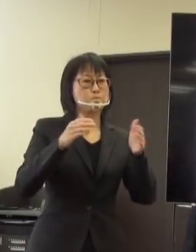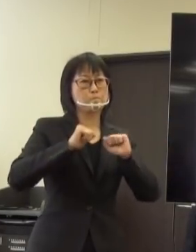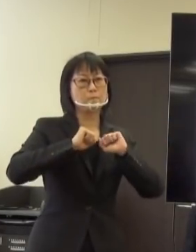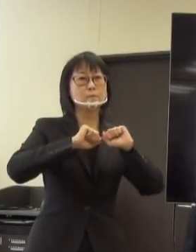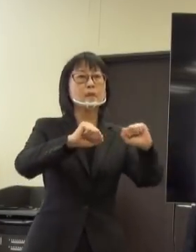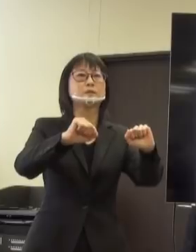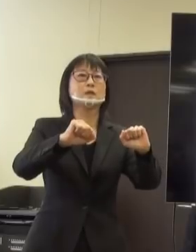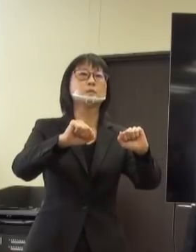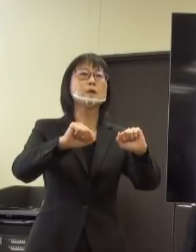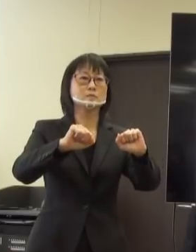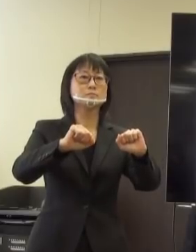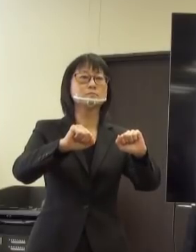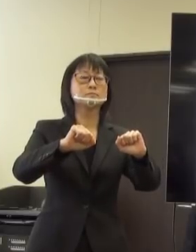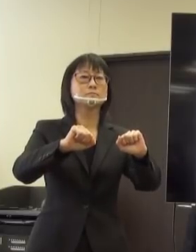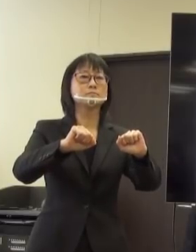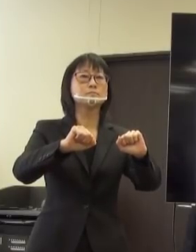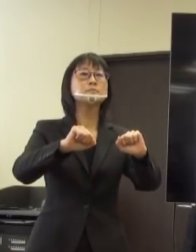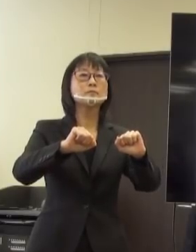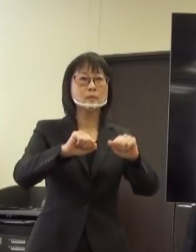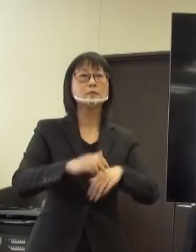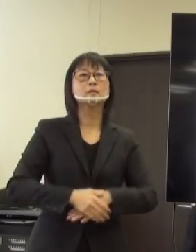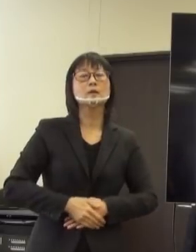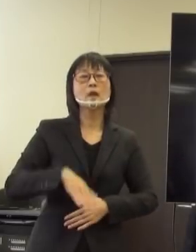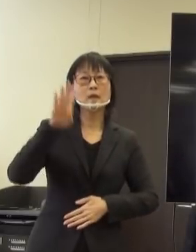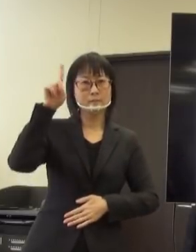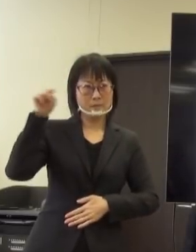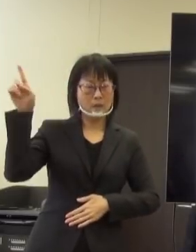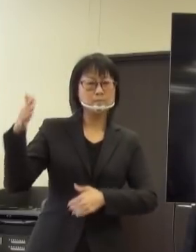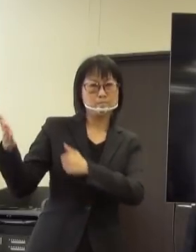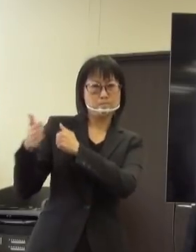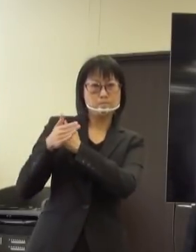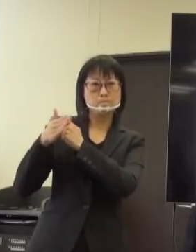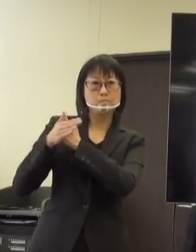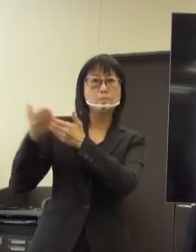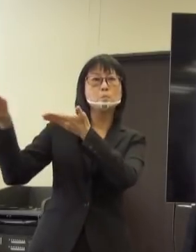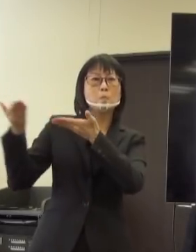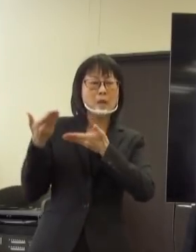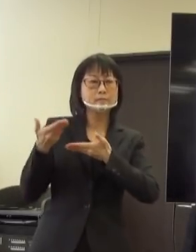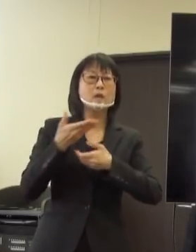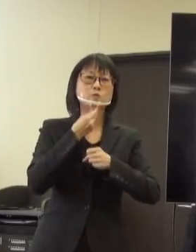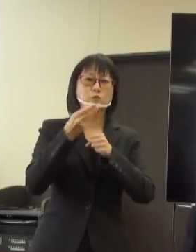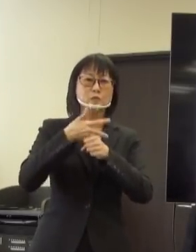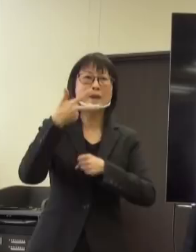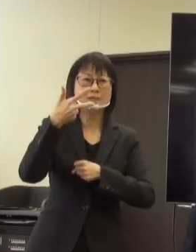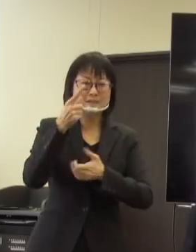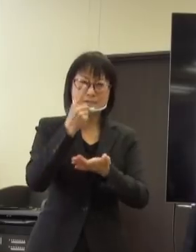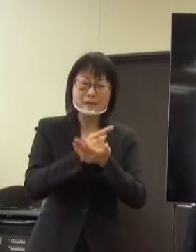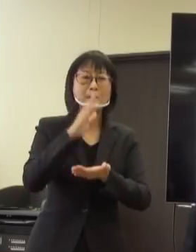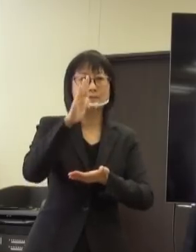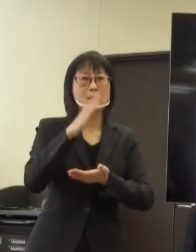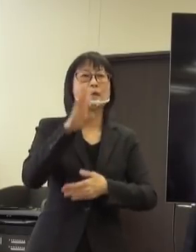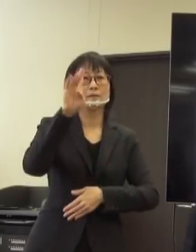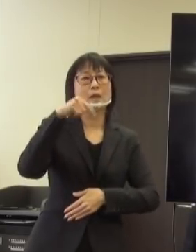連携を強化して、なんとかこの、福島市あるいは県北地区のですね、感染拡大